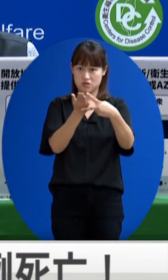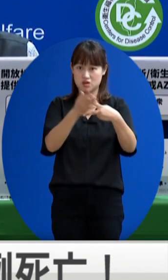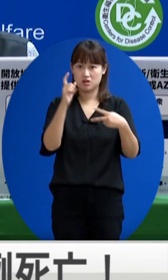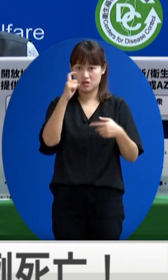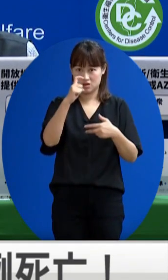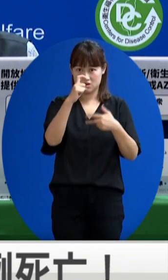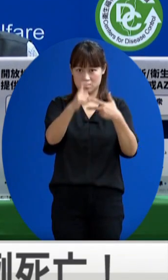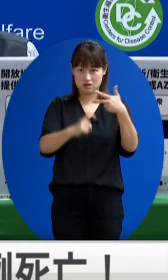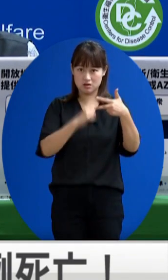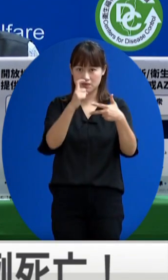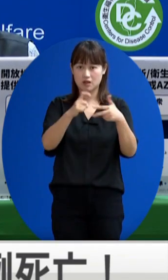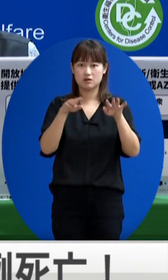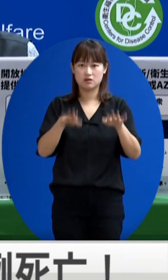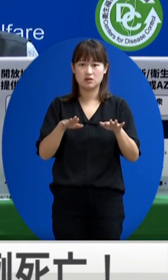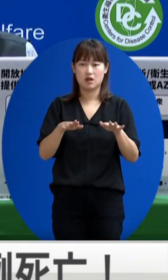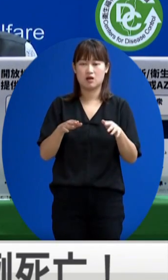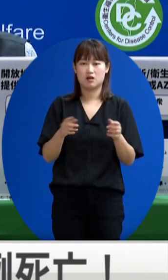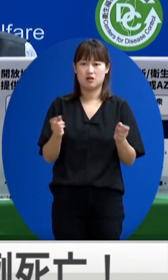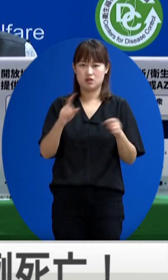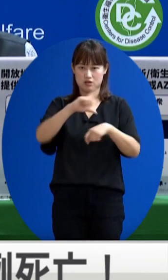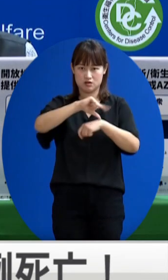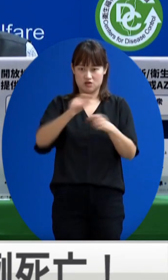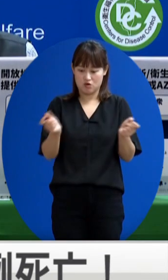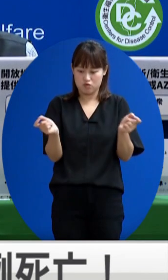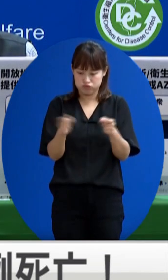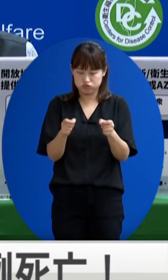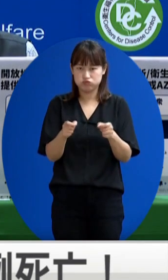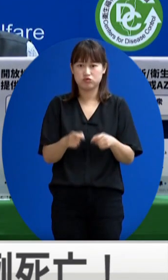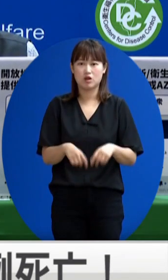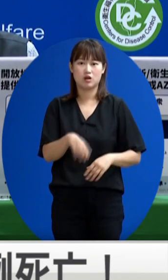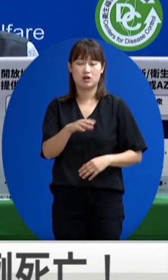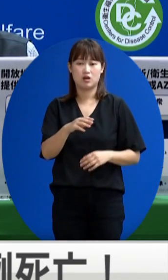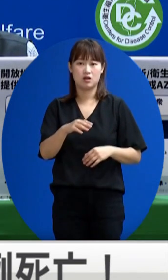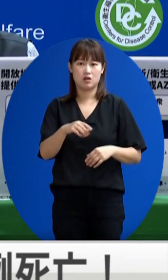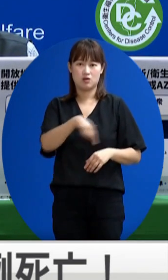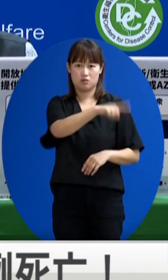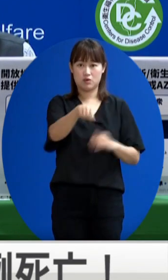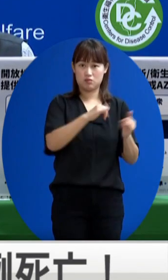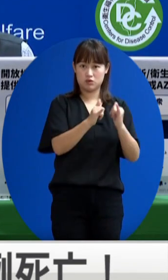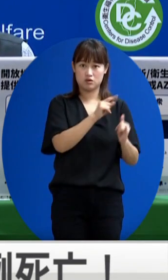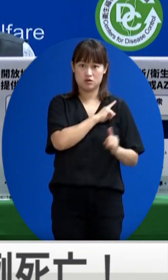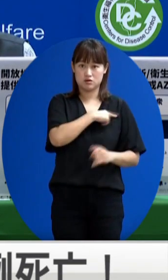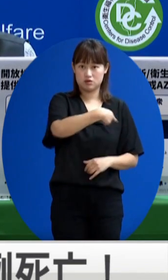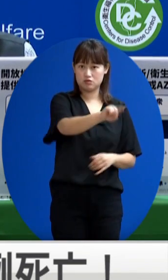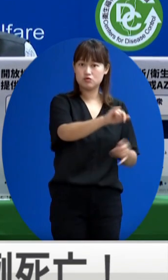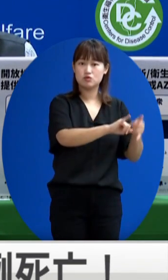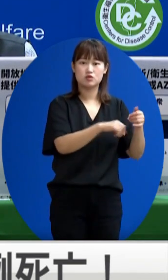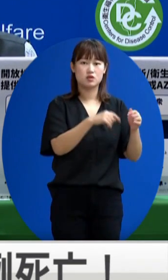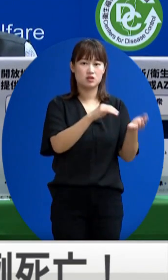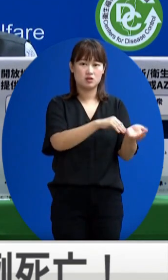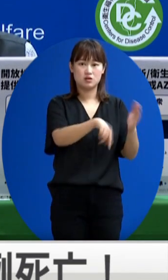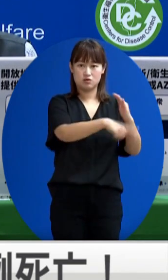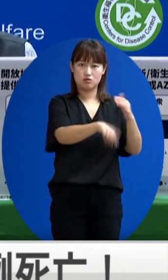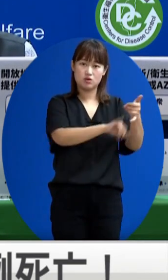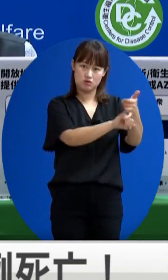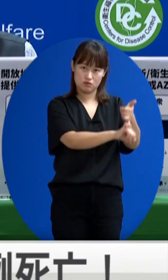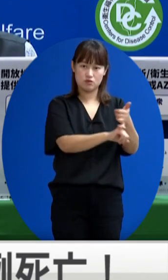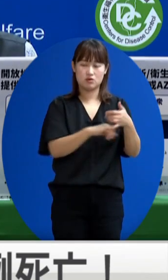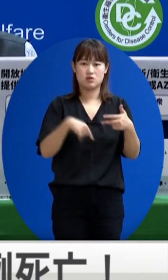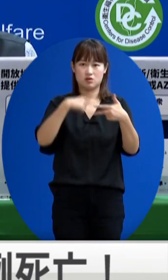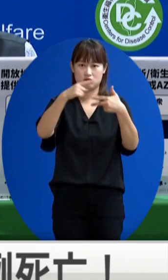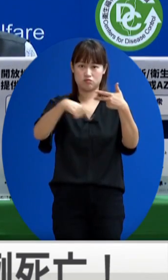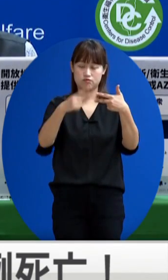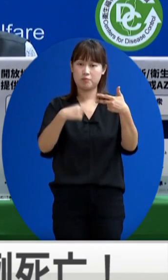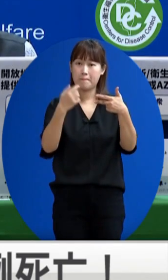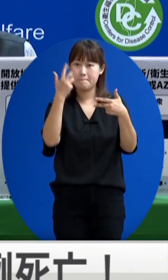是可以降到让民众自行到医疗院所预约，那只要满八周以上就可以了哦。那